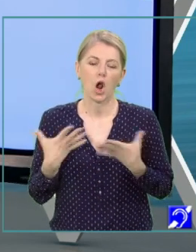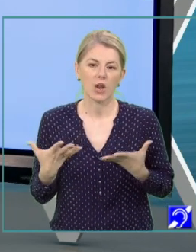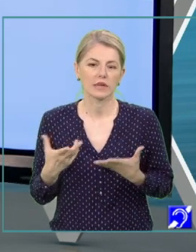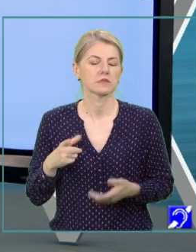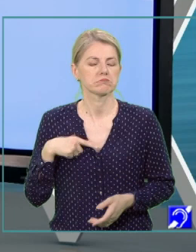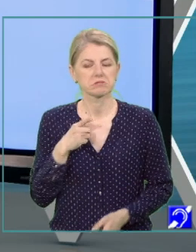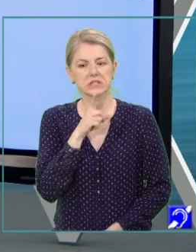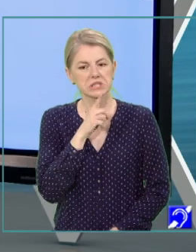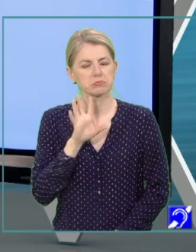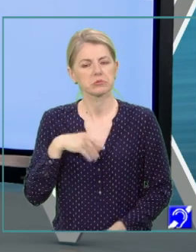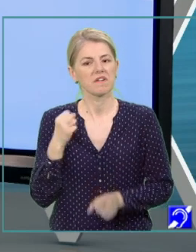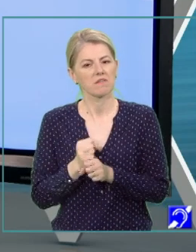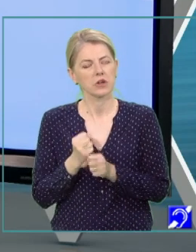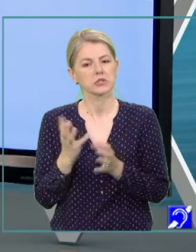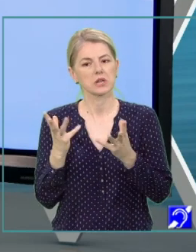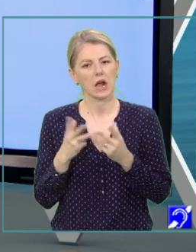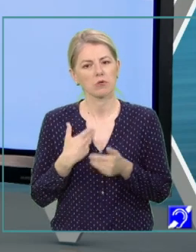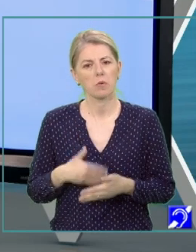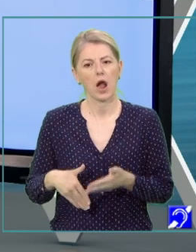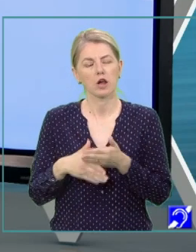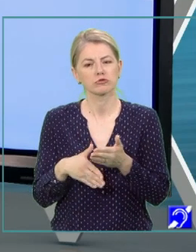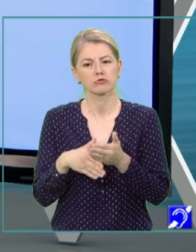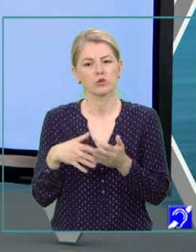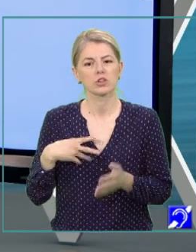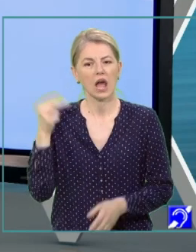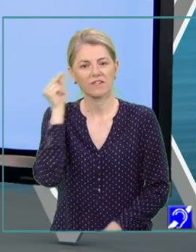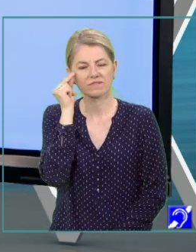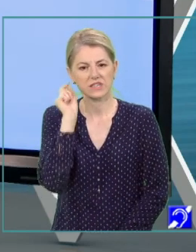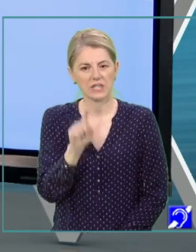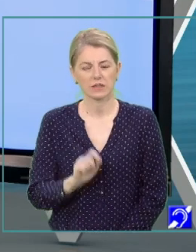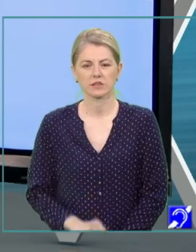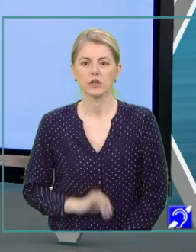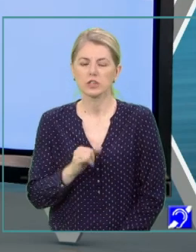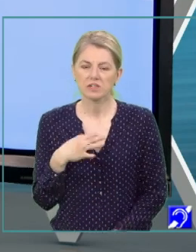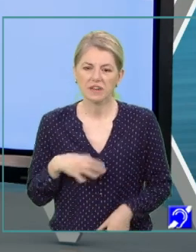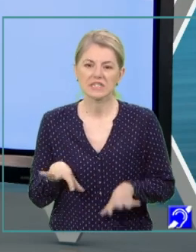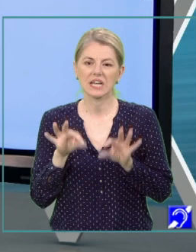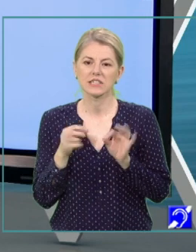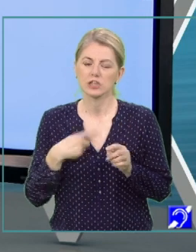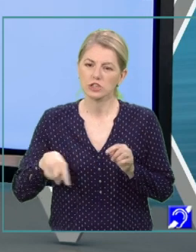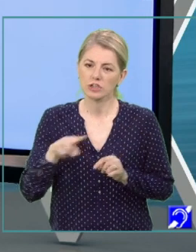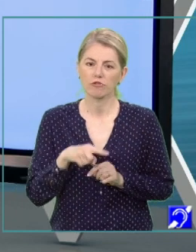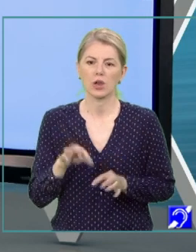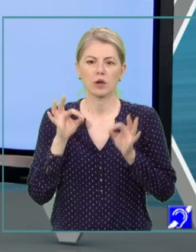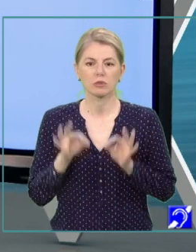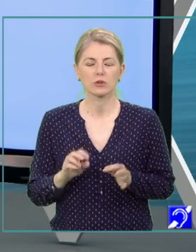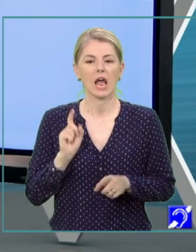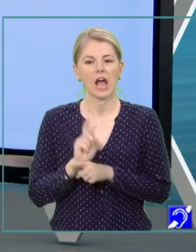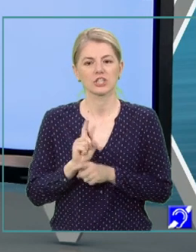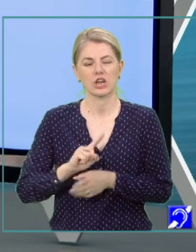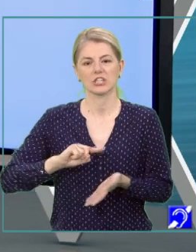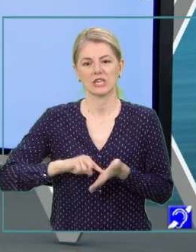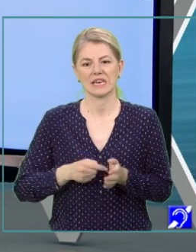simplu faceți calculele cu ajutorul formulelor pe care le-ați învățat și veți găsi și voi cu siguranță același